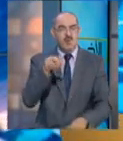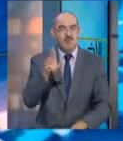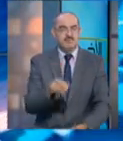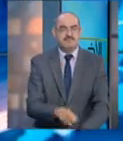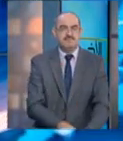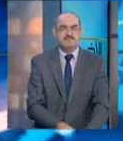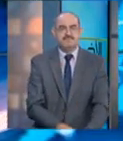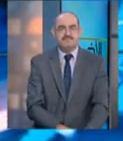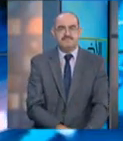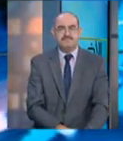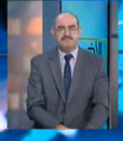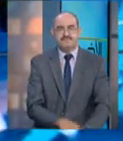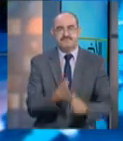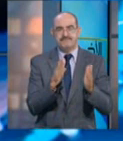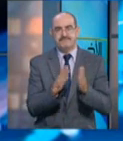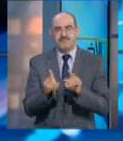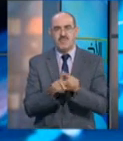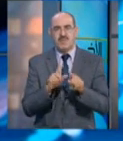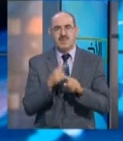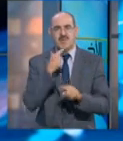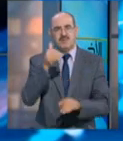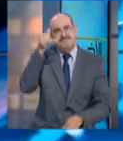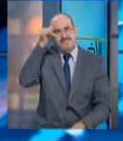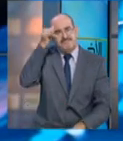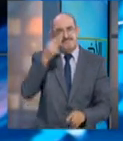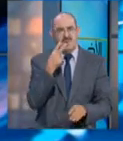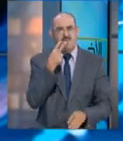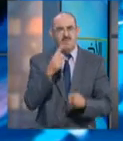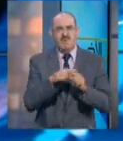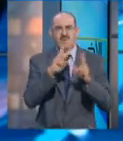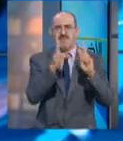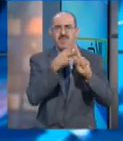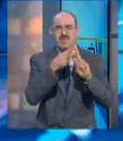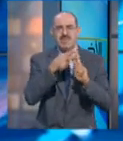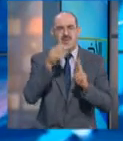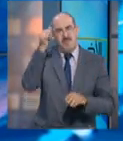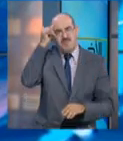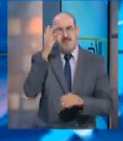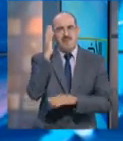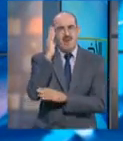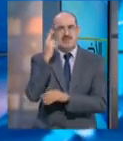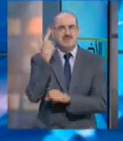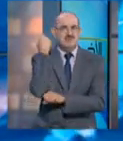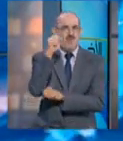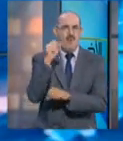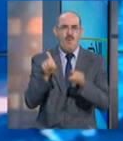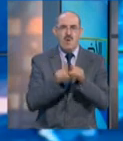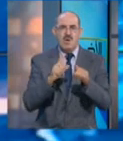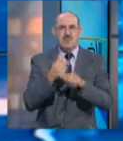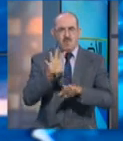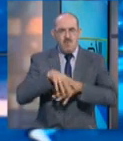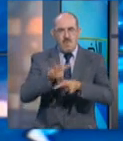المتحدة. وفي المغرب شهدت عدة مدن مغربية وقفات احتجاجية